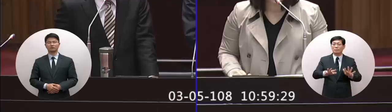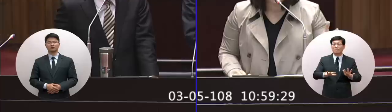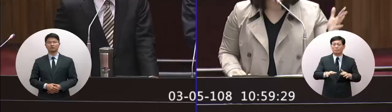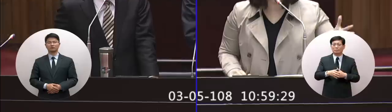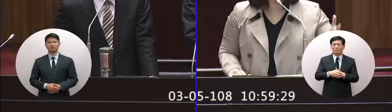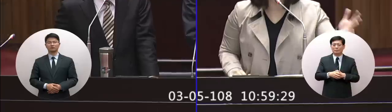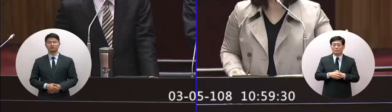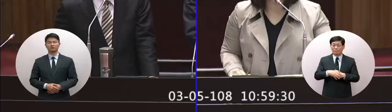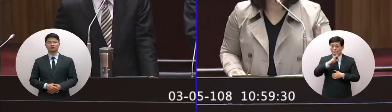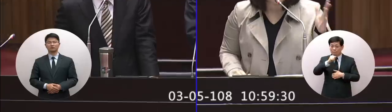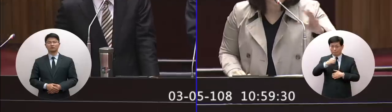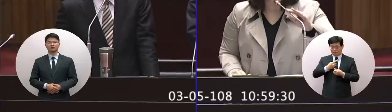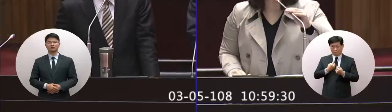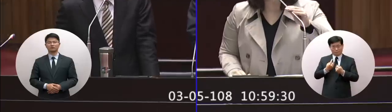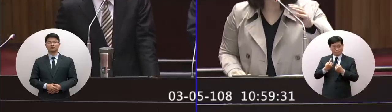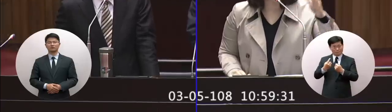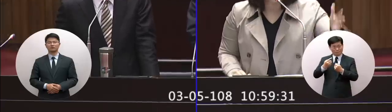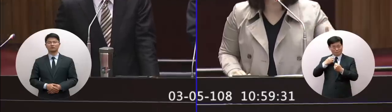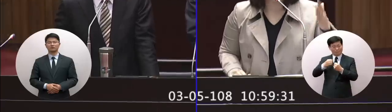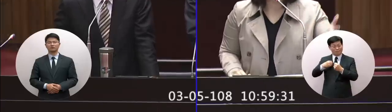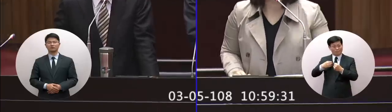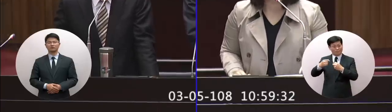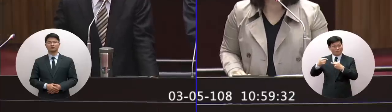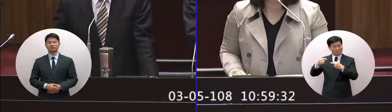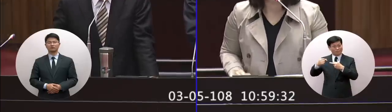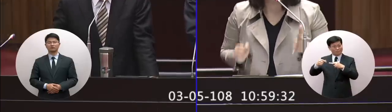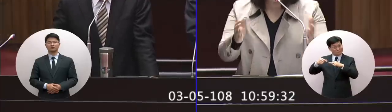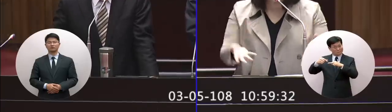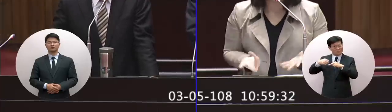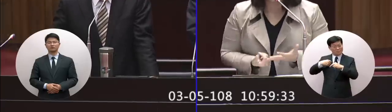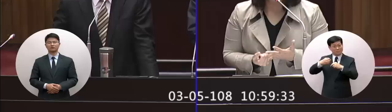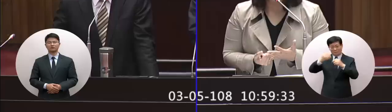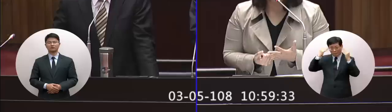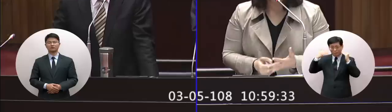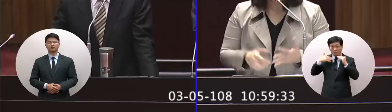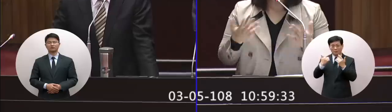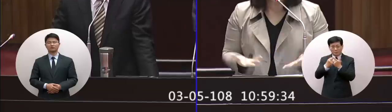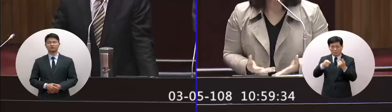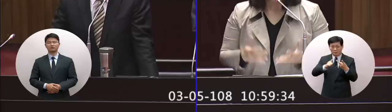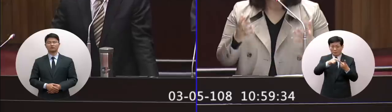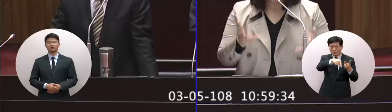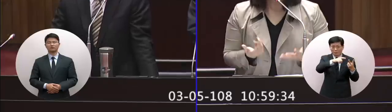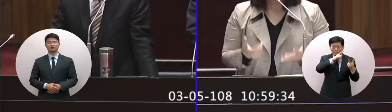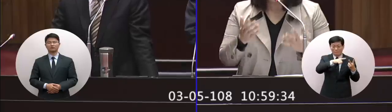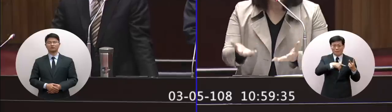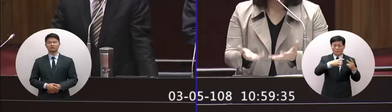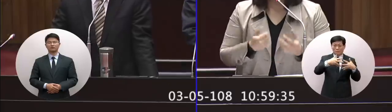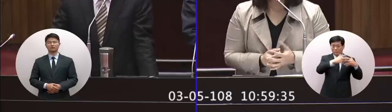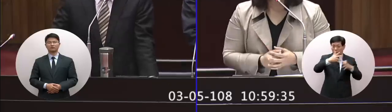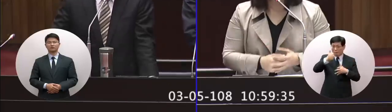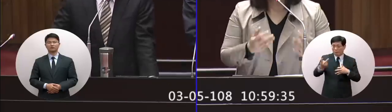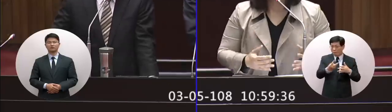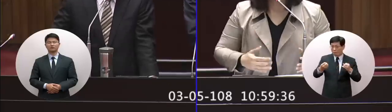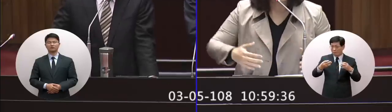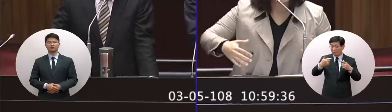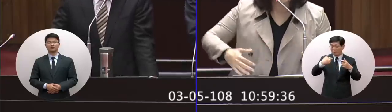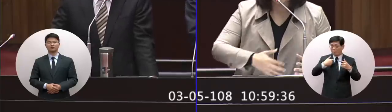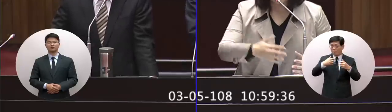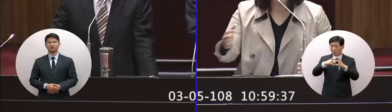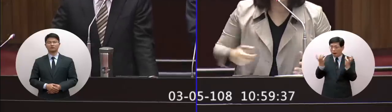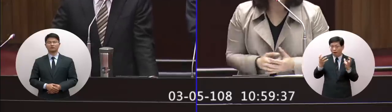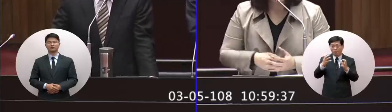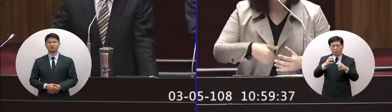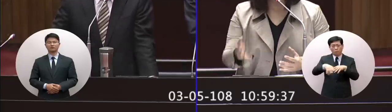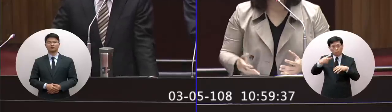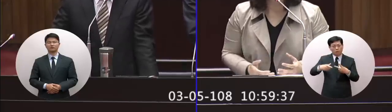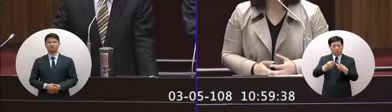现在川金二会破局，难道他们不愿意再去谈第三次吗？一定会去谈吗？所以就像你说的，我们今天对我